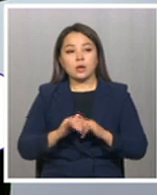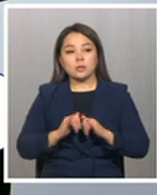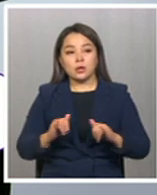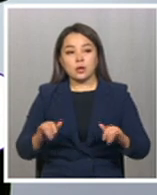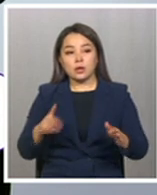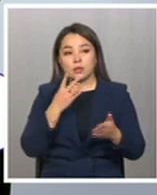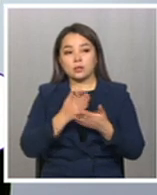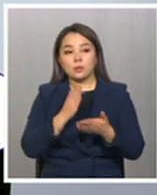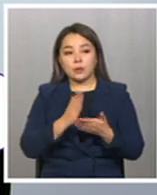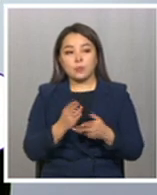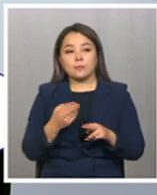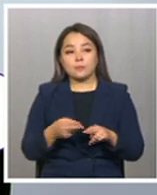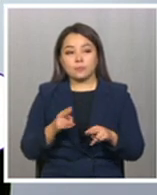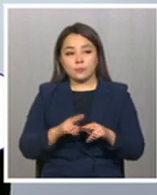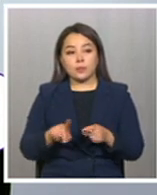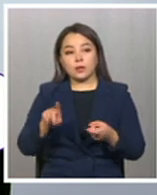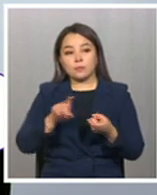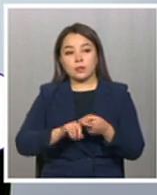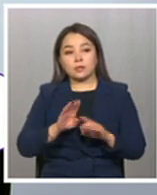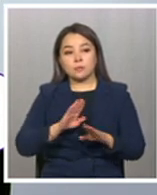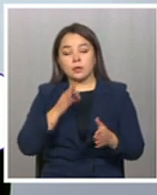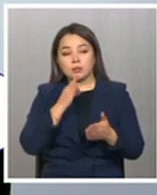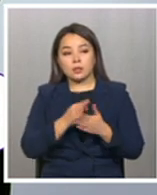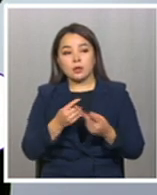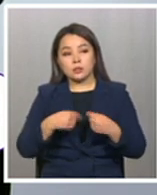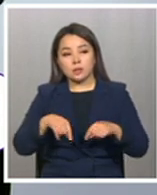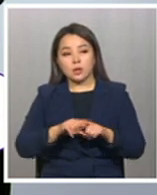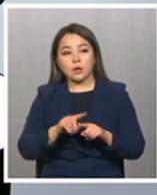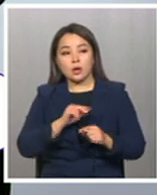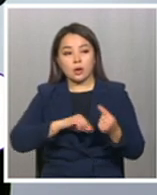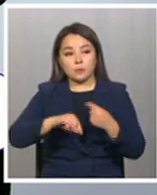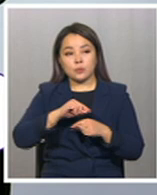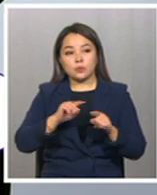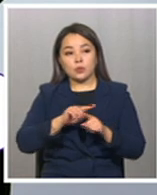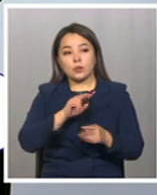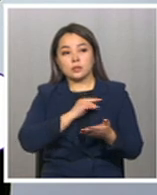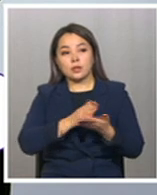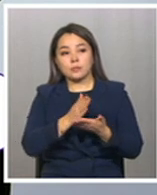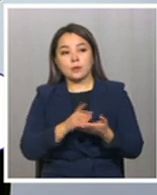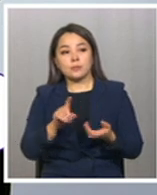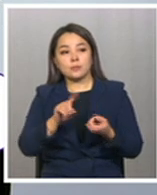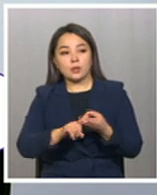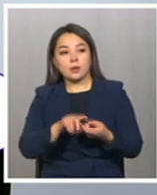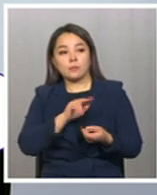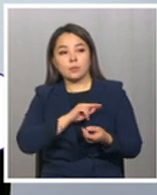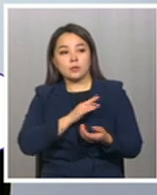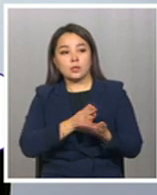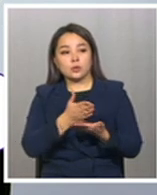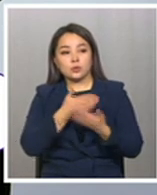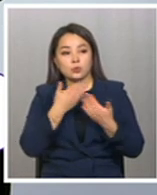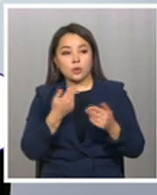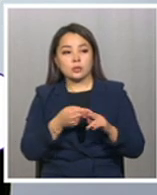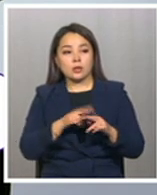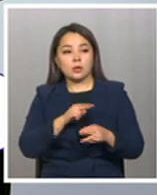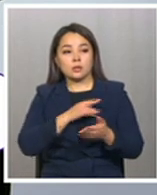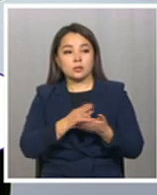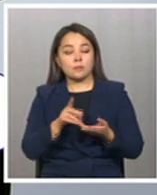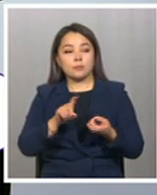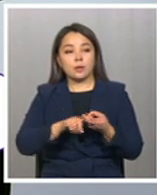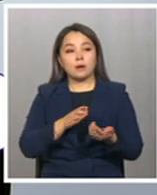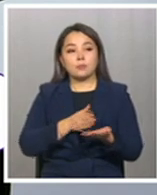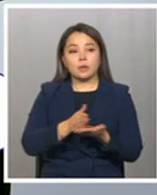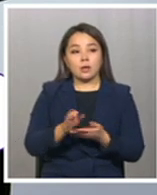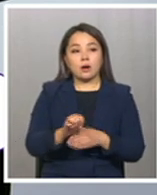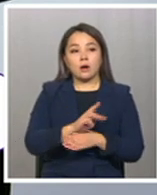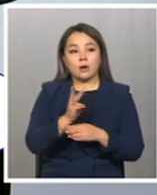екен. Ал байланысты емес әртараптандыру бұл кәсіпорынның негізгі қызметінен тікелей байланысы жоқ, қызмет бағыттарын яғни қамтып